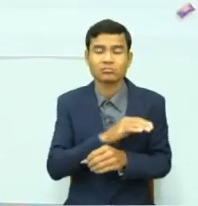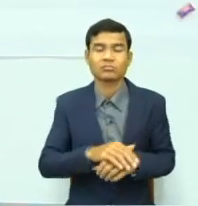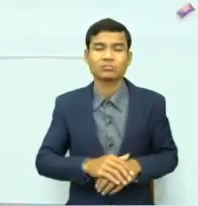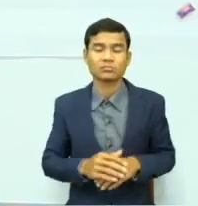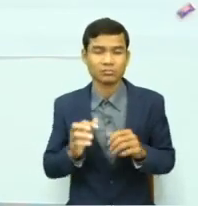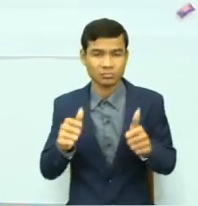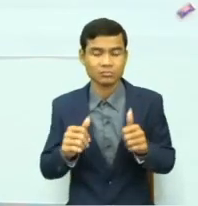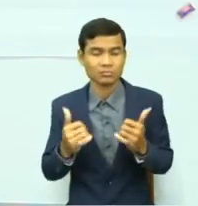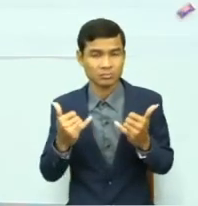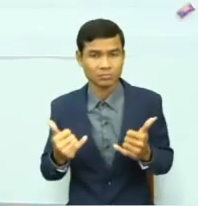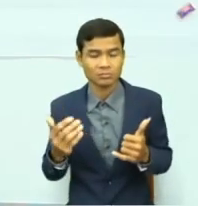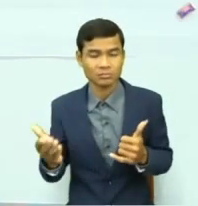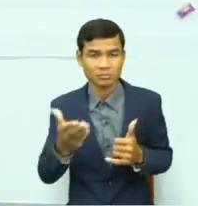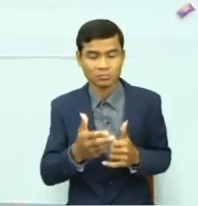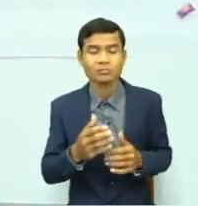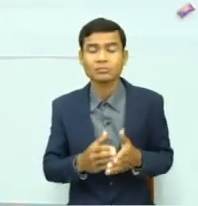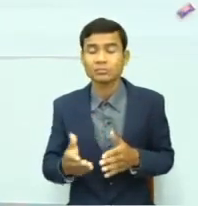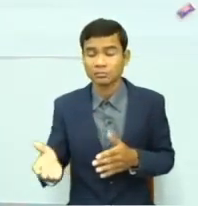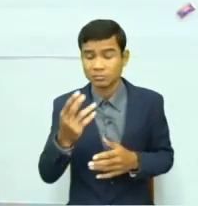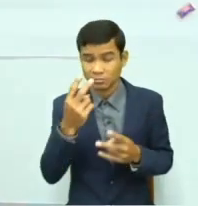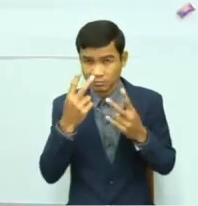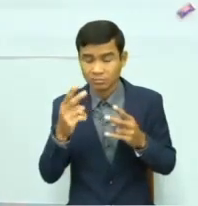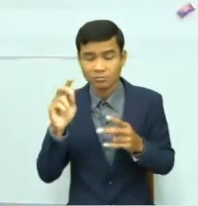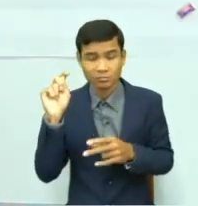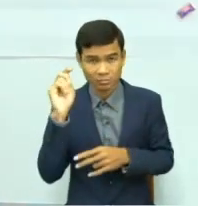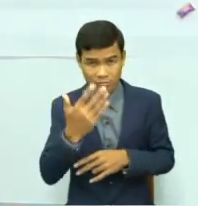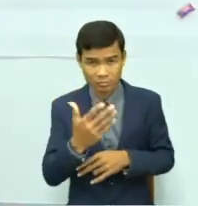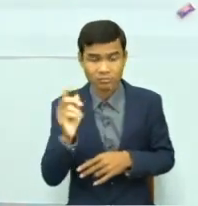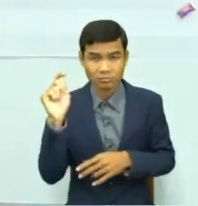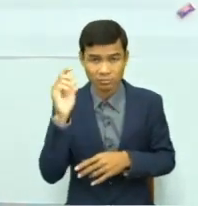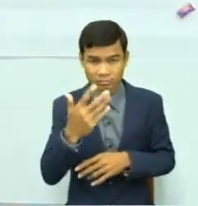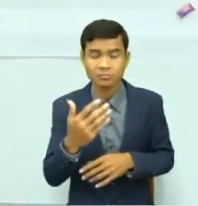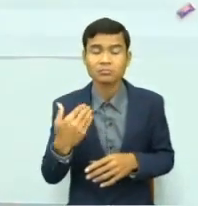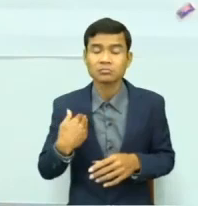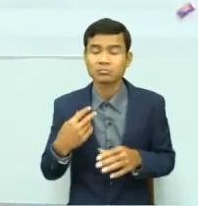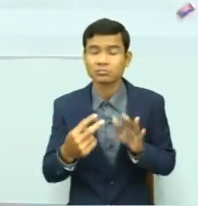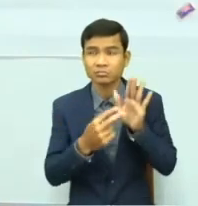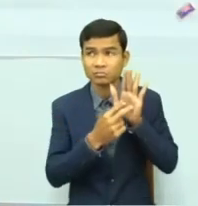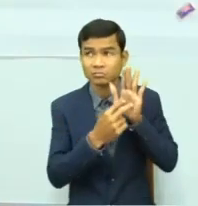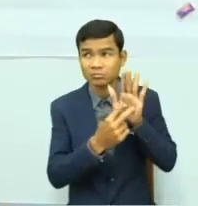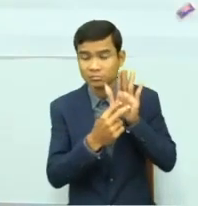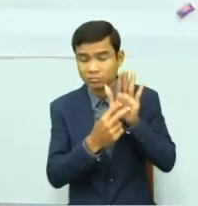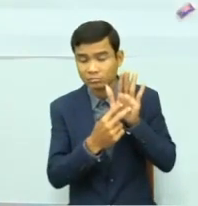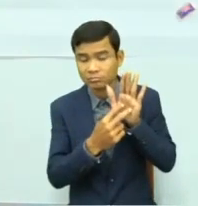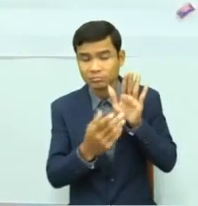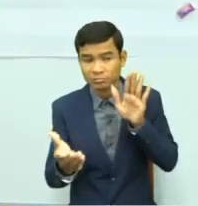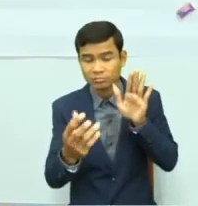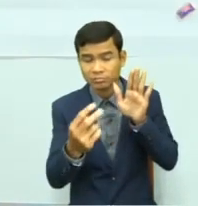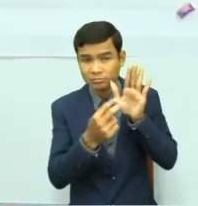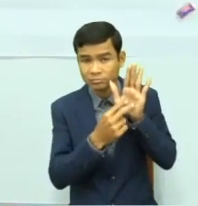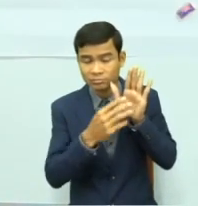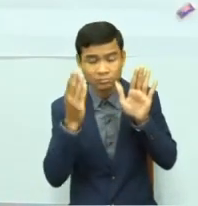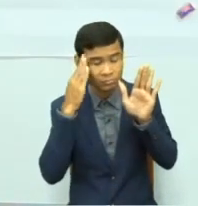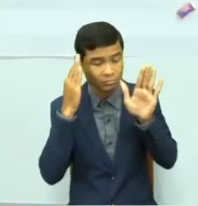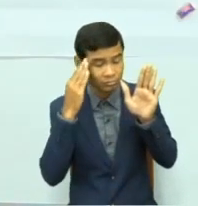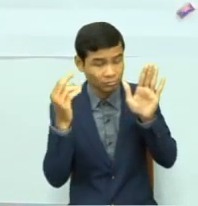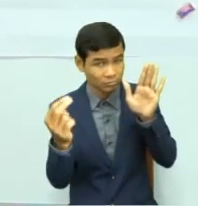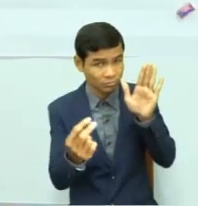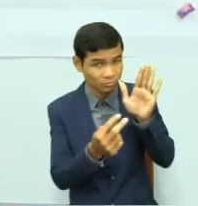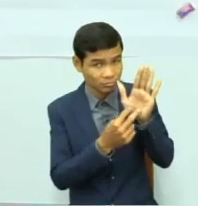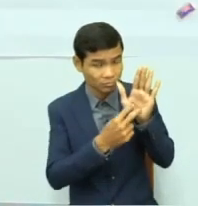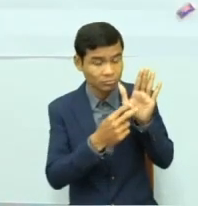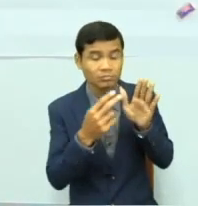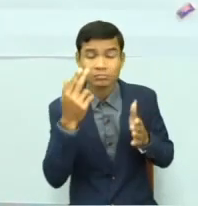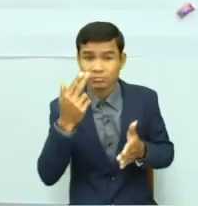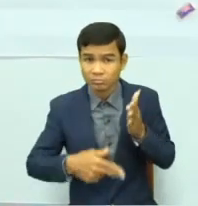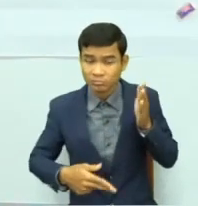ai lấy con thằng ác này con sẽ kết mơ rụp hiệp đàn này rụp cằm mà tỏ tuyệt mơ con chà con sẽ qua tế chà vậy